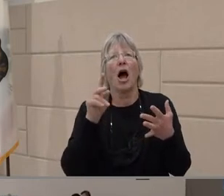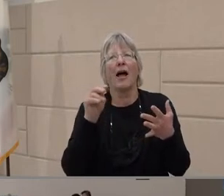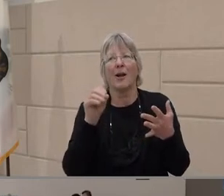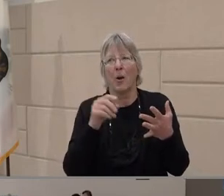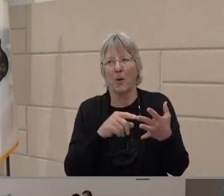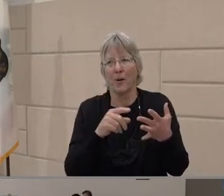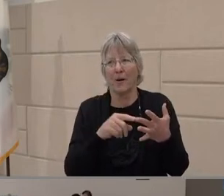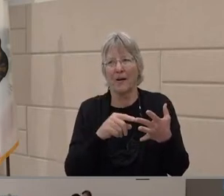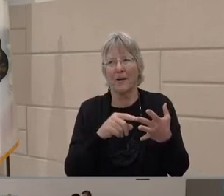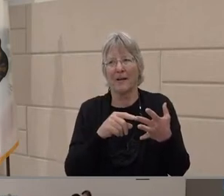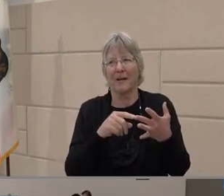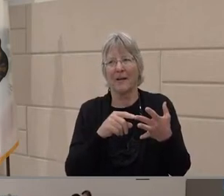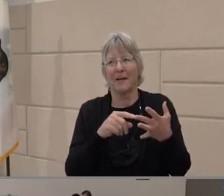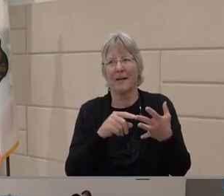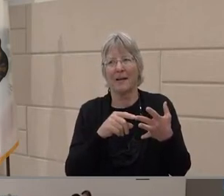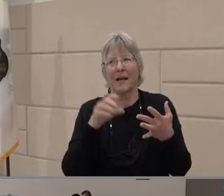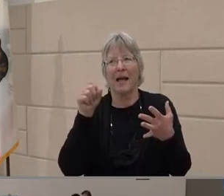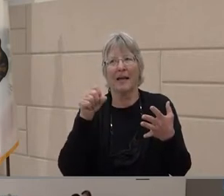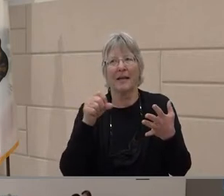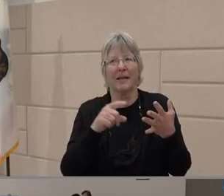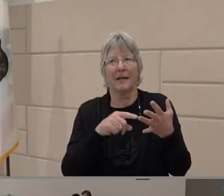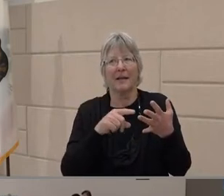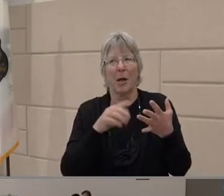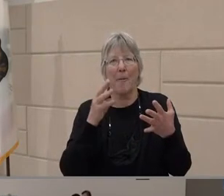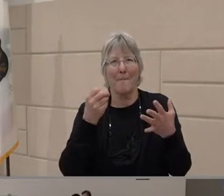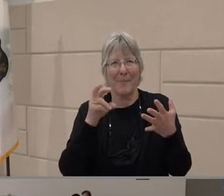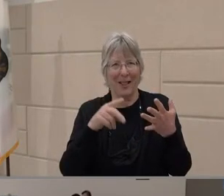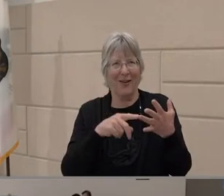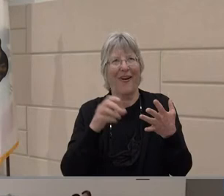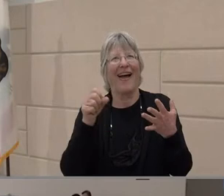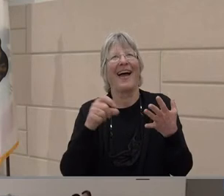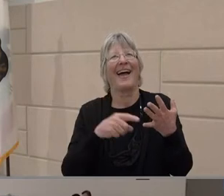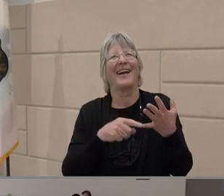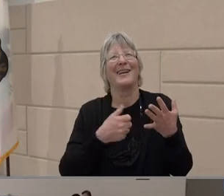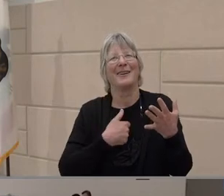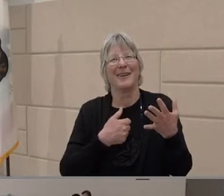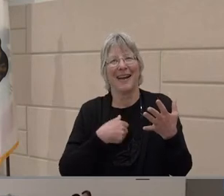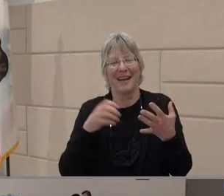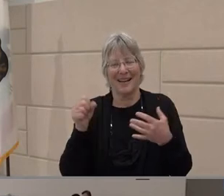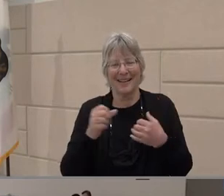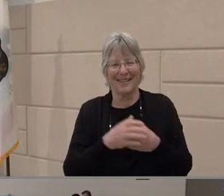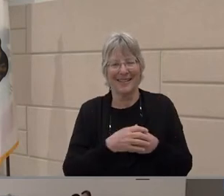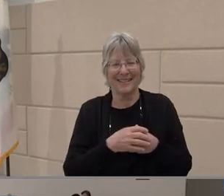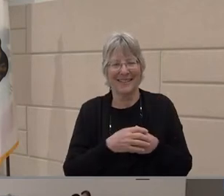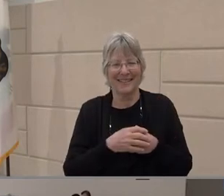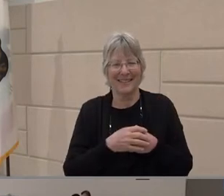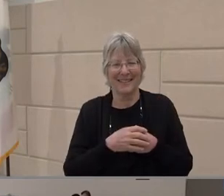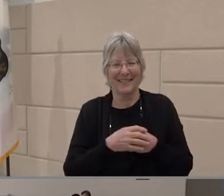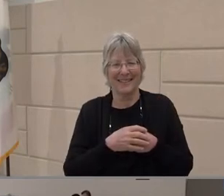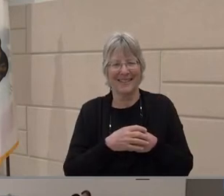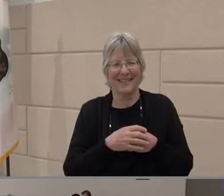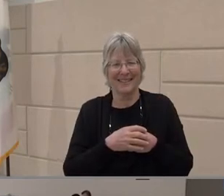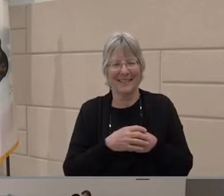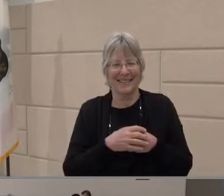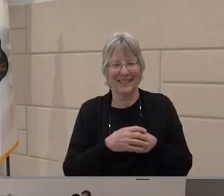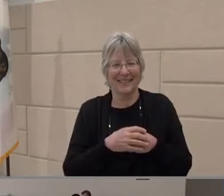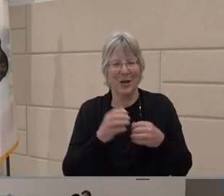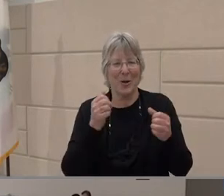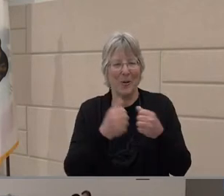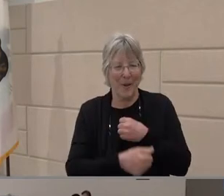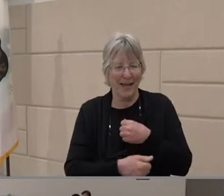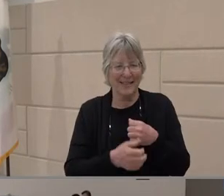លោកអរ៉ូគ្រប់គ្រងលោកមីលគ្រប់គ្រងគាត់គ្រប់គ្រង